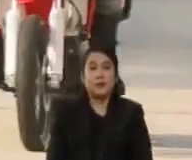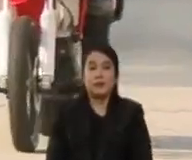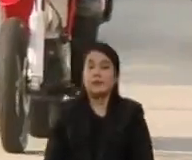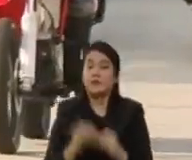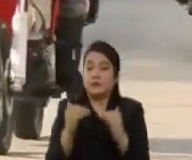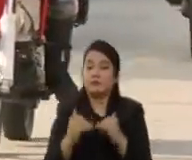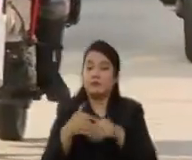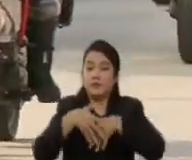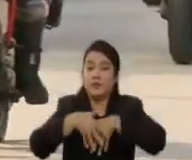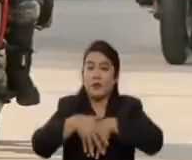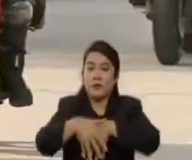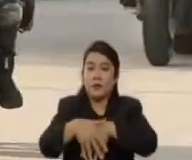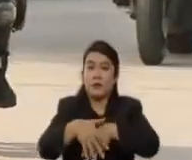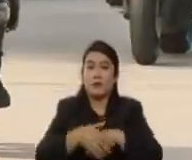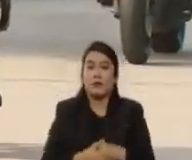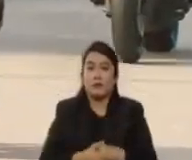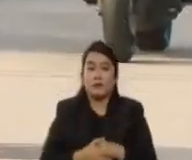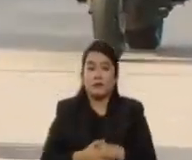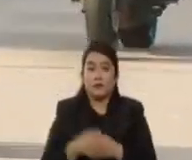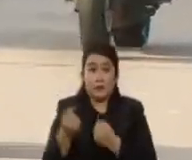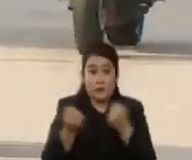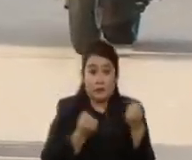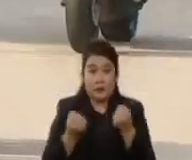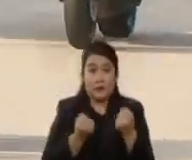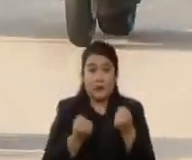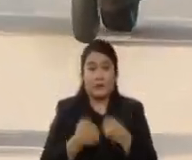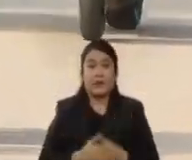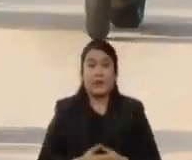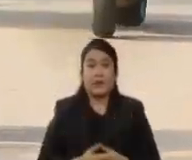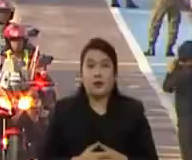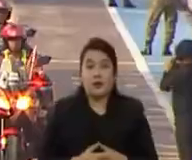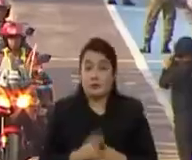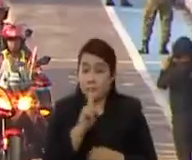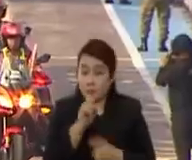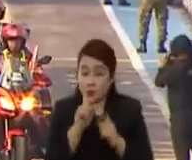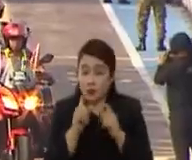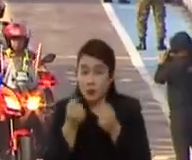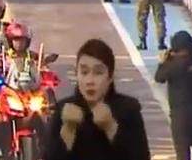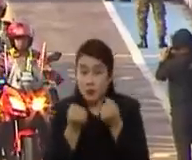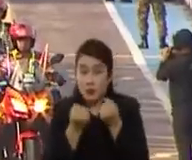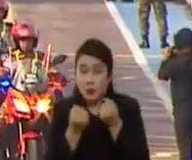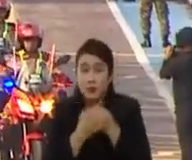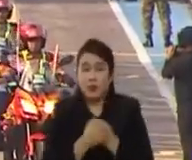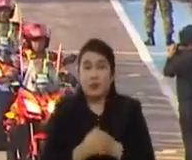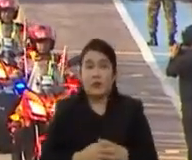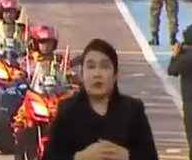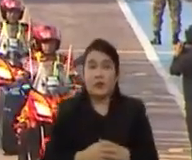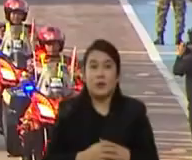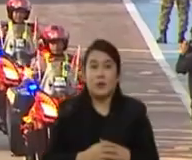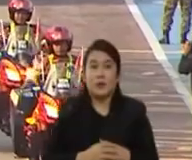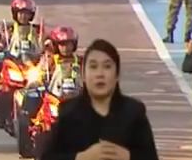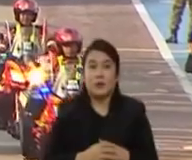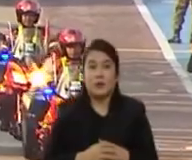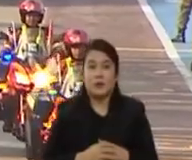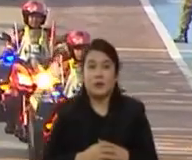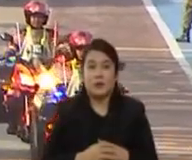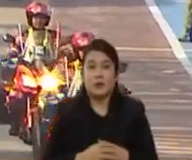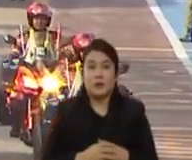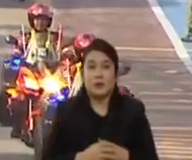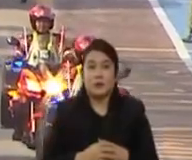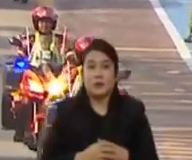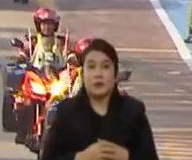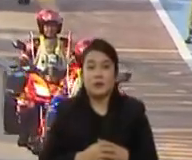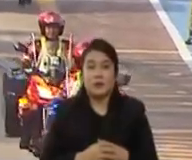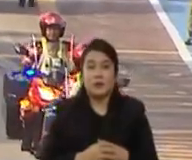Meneruskan perarakan ialah satu unit kenderaan komunikasi dilengkapi dengan rapid deploy unit dan very small aperture